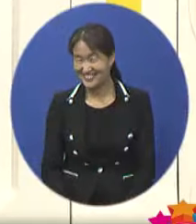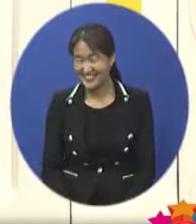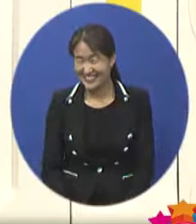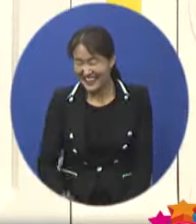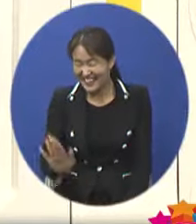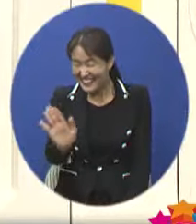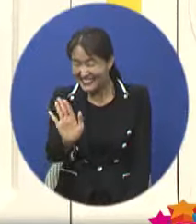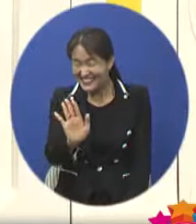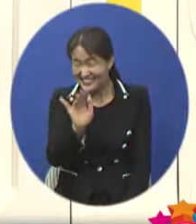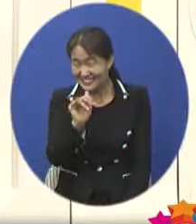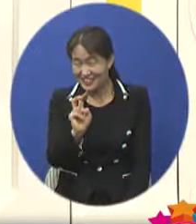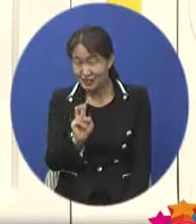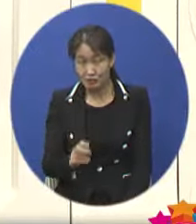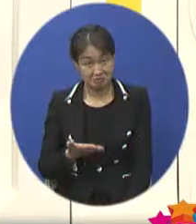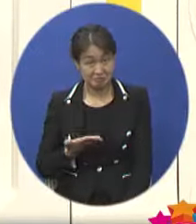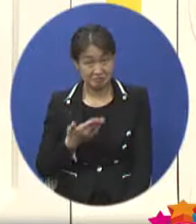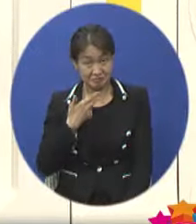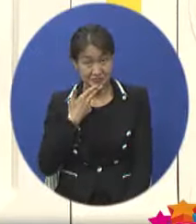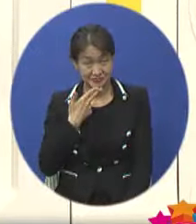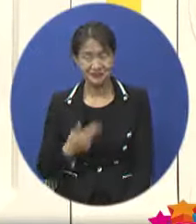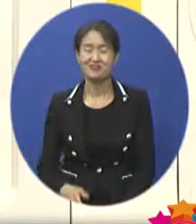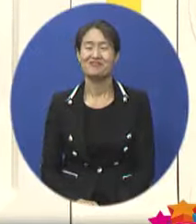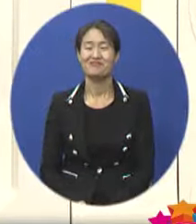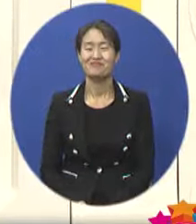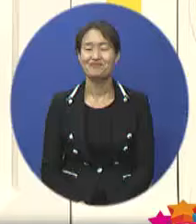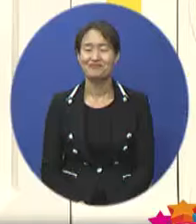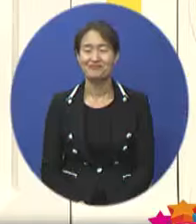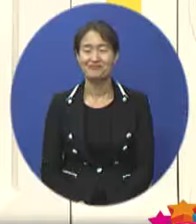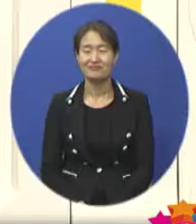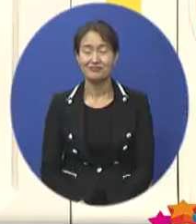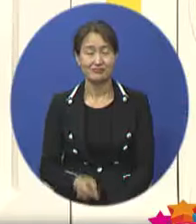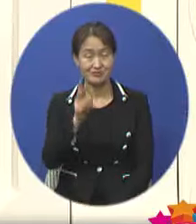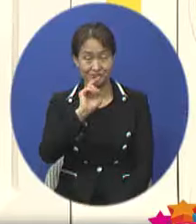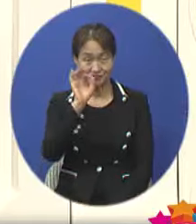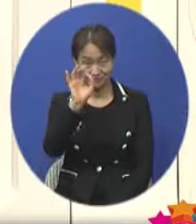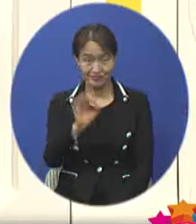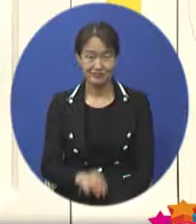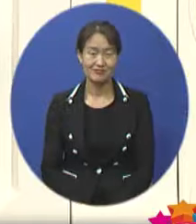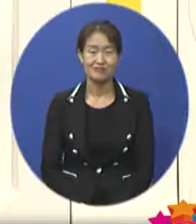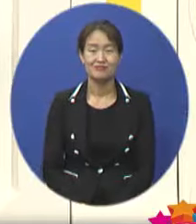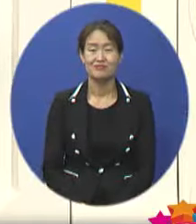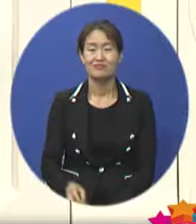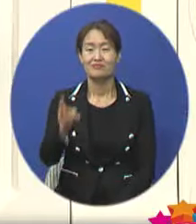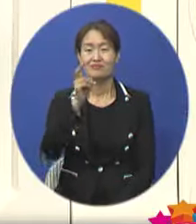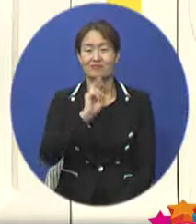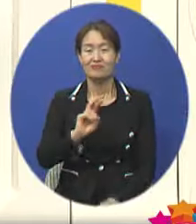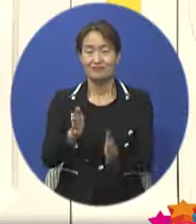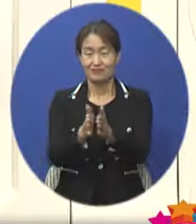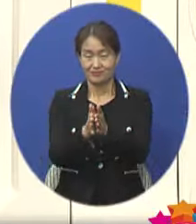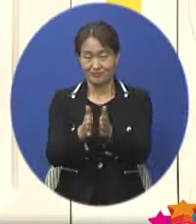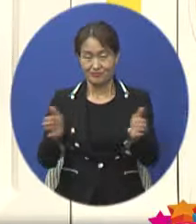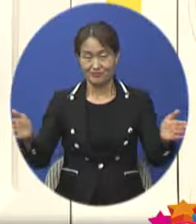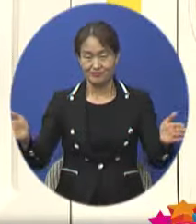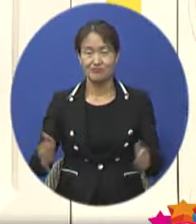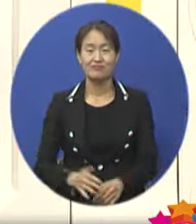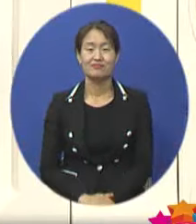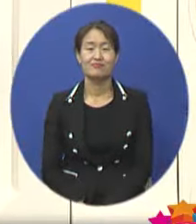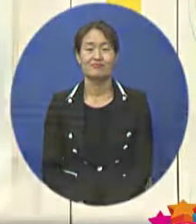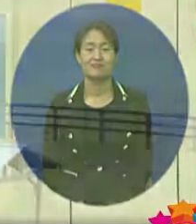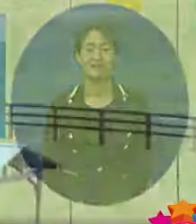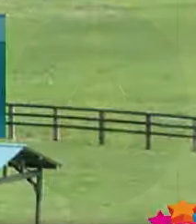있으셨었겠죠. 없었어요. 네, 자 노래 들을게요. 예예. 예. 자, 네. 음악 갑시다. 갑시다.